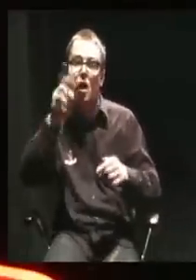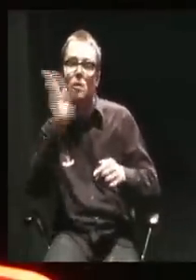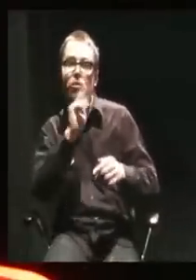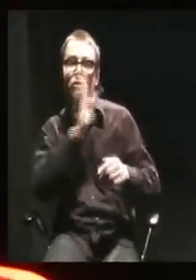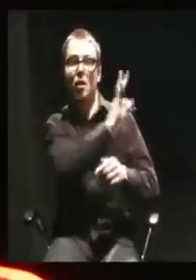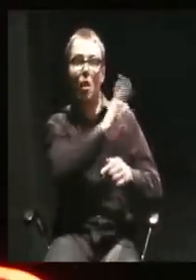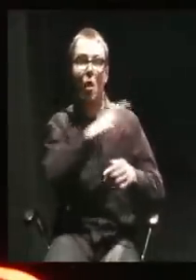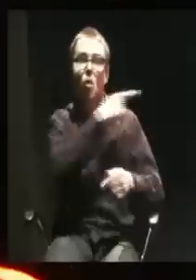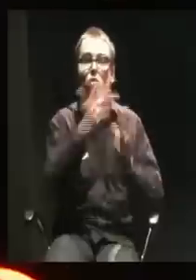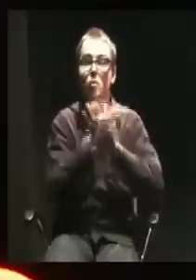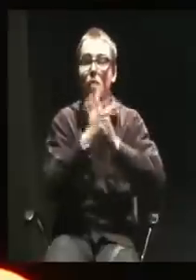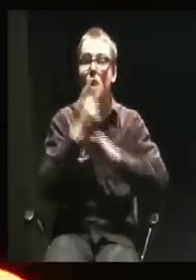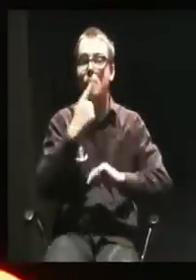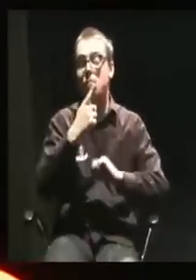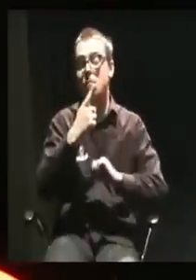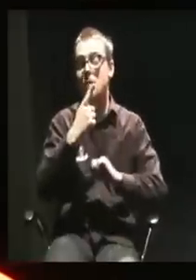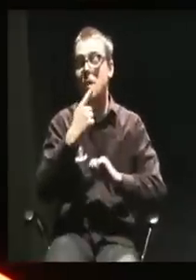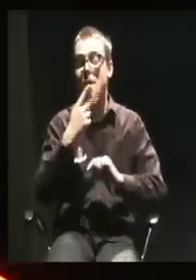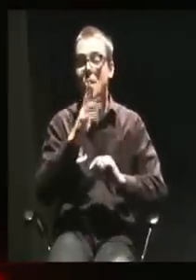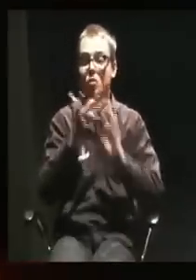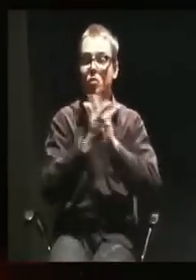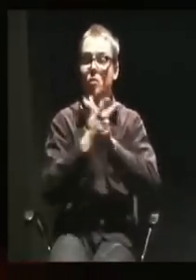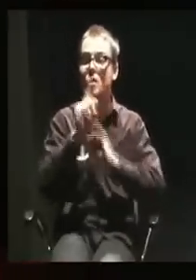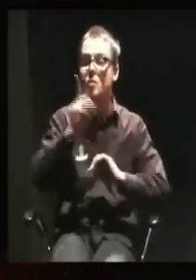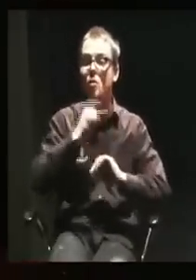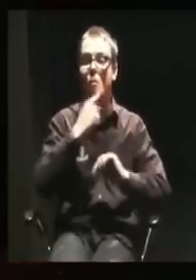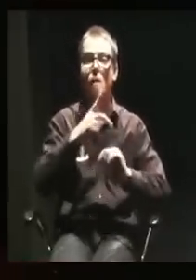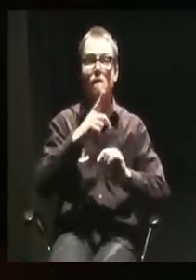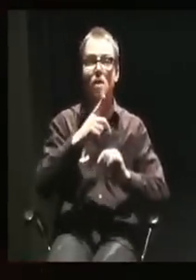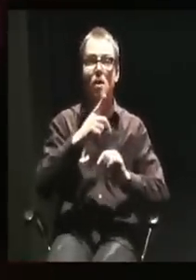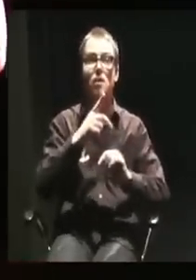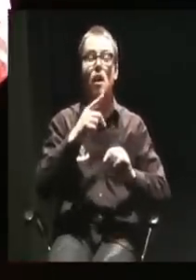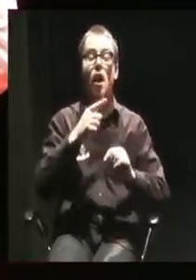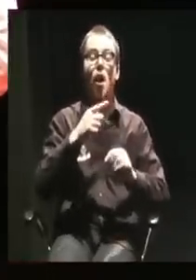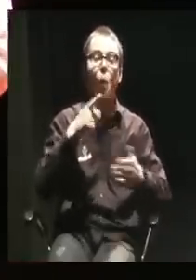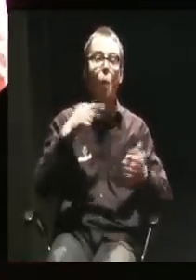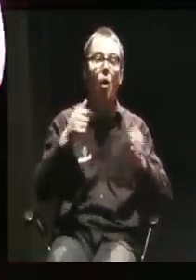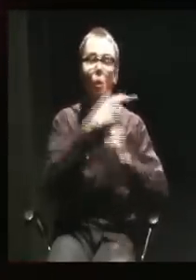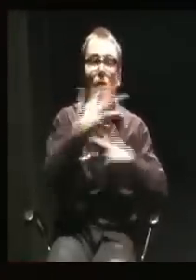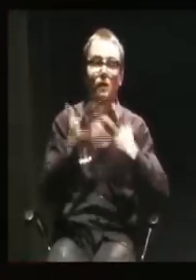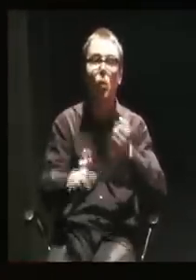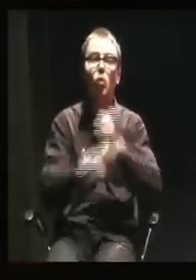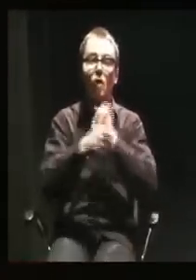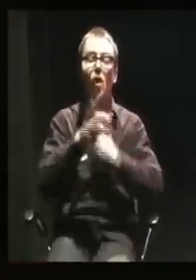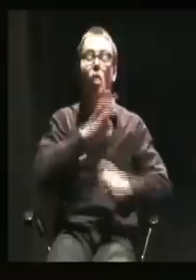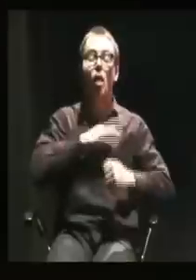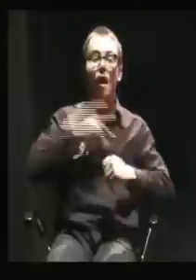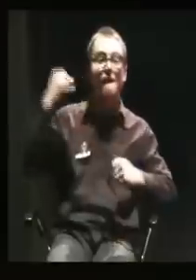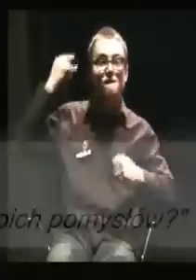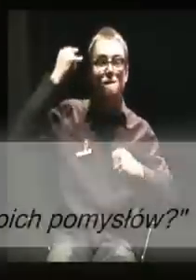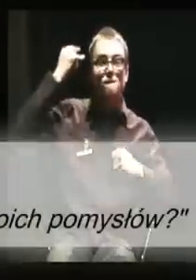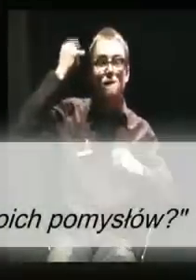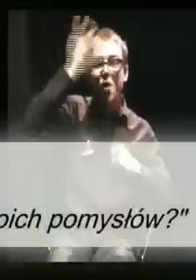jest banalnie proste. Będę chciał wam udowodnić, że nasza wyobraźnia nie ma granic i możemy przenosić